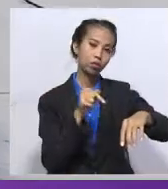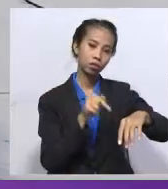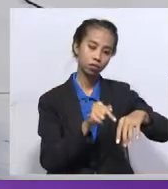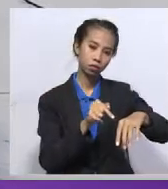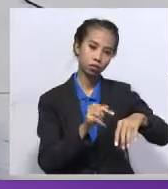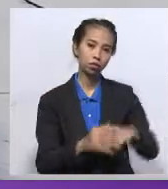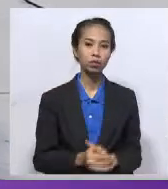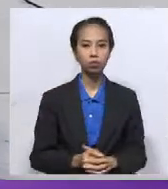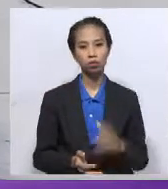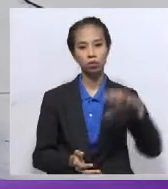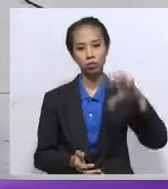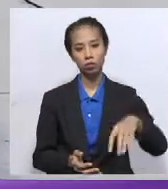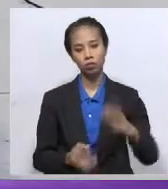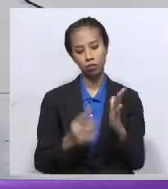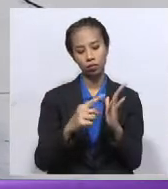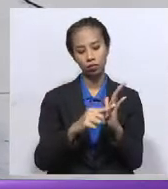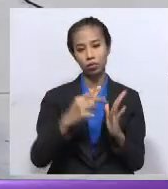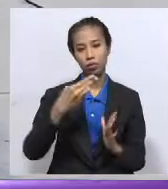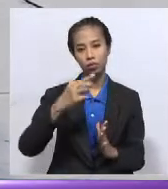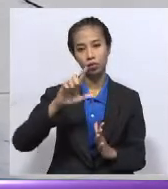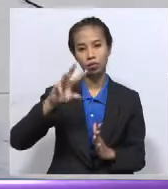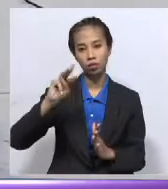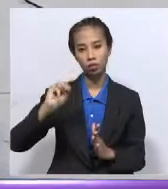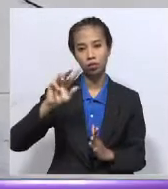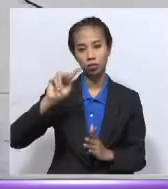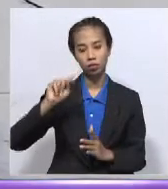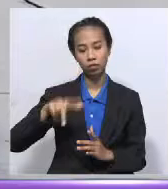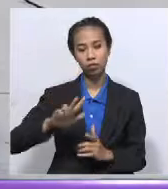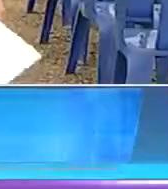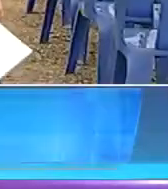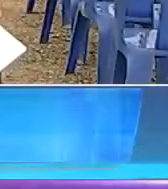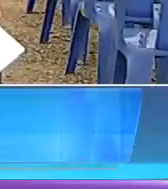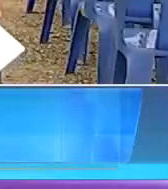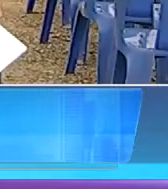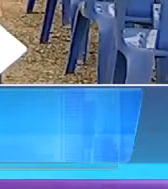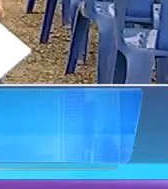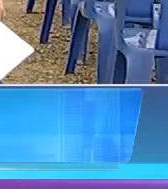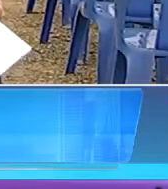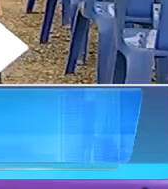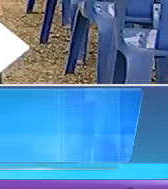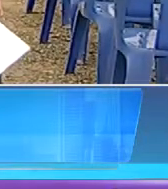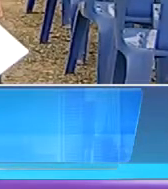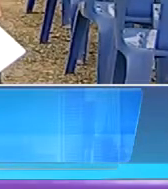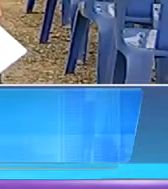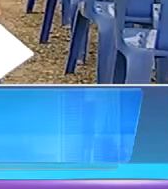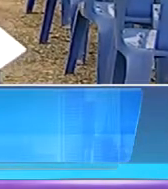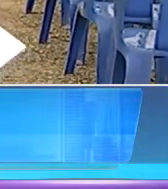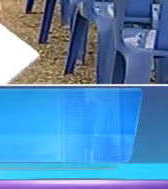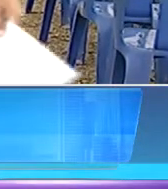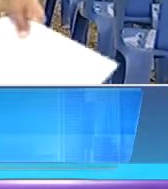ไปตรวจราชการก็คือที่แหลมผักเบี้ยค่ะเราไปติดตามรายงานสดได้จากคุณปวีณาฟักทองรายงานสดจากที่จังหวัดเพชรบุรี